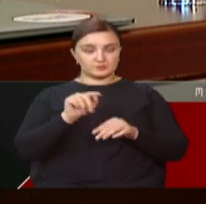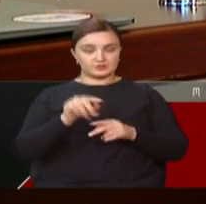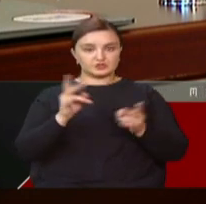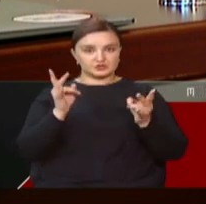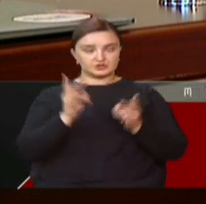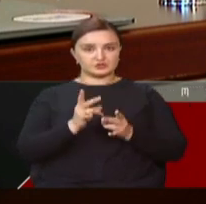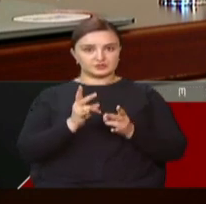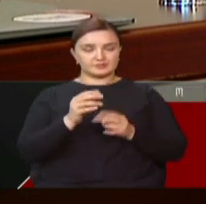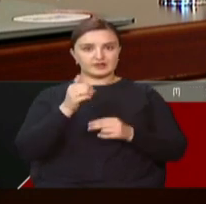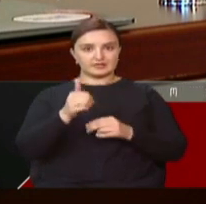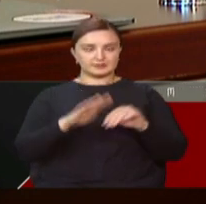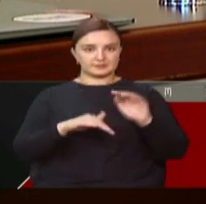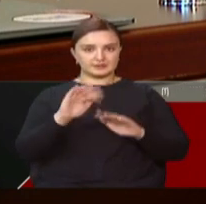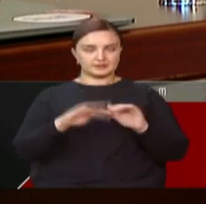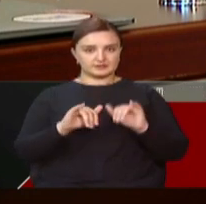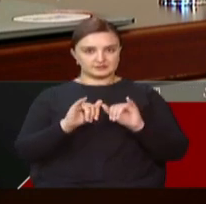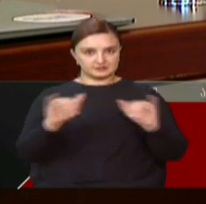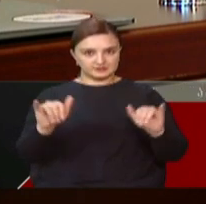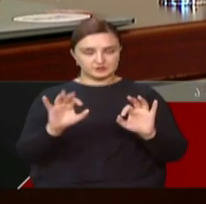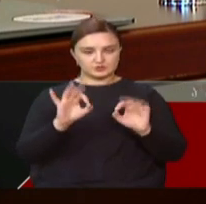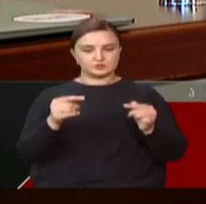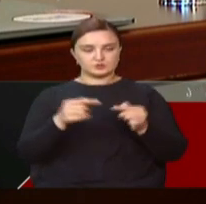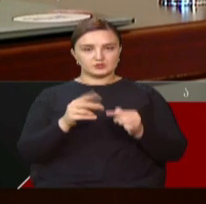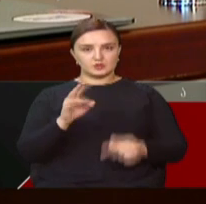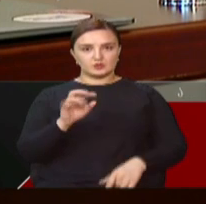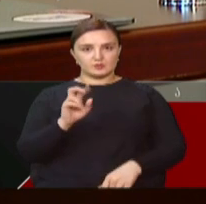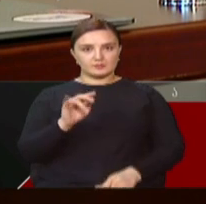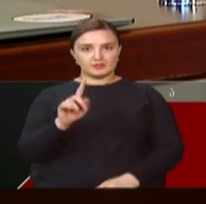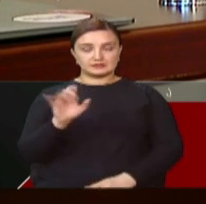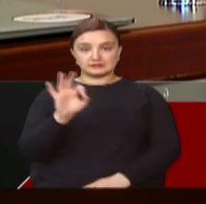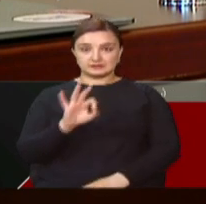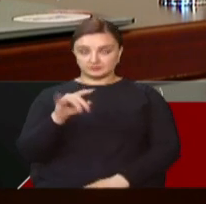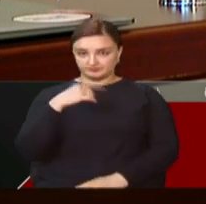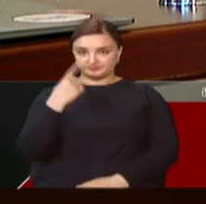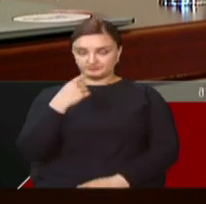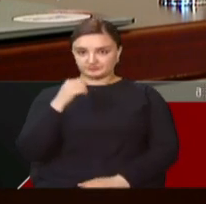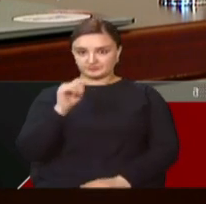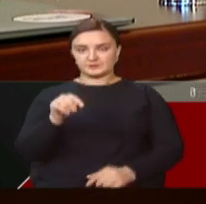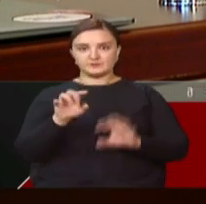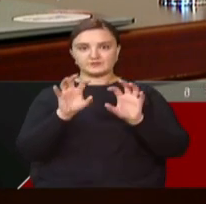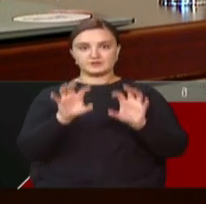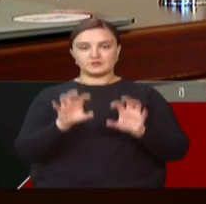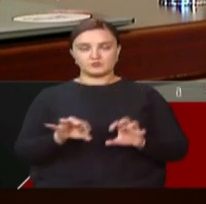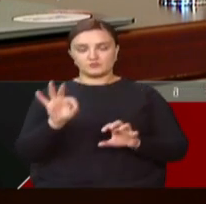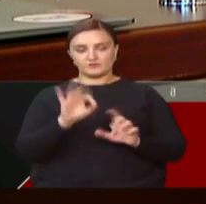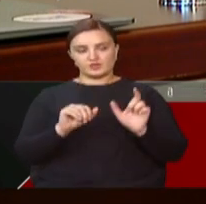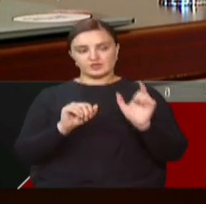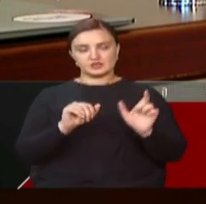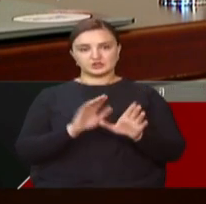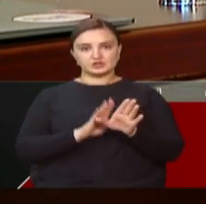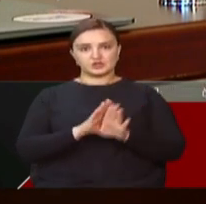ჭირდება გარკვეული კარგი პრაქტიკის დამკვიდრებაც. და ზუსტად ირაკლი კობახიძემ რაც ისაუბრა, ეს არის საკანონმდებლო ნაწილით